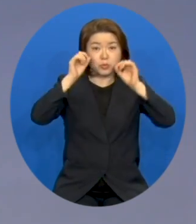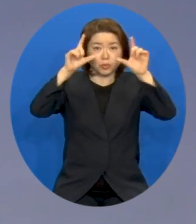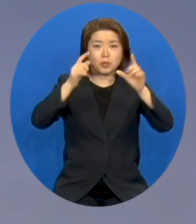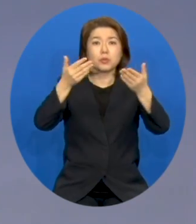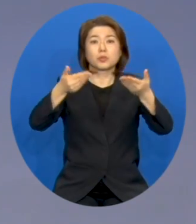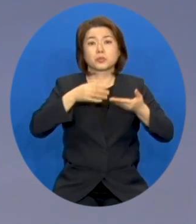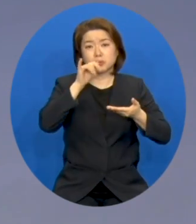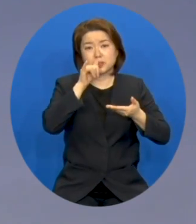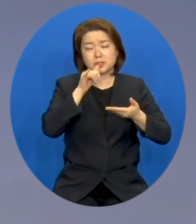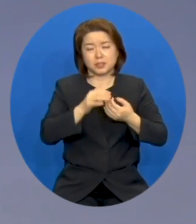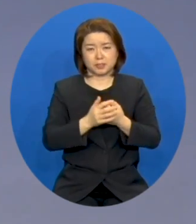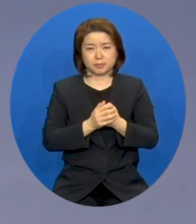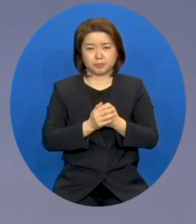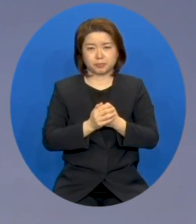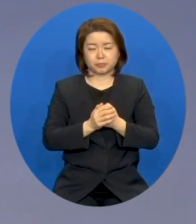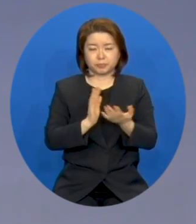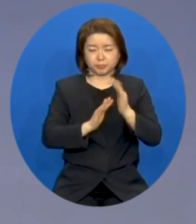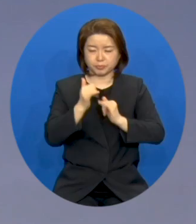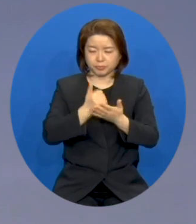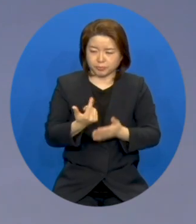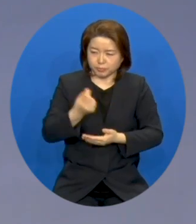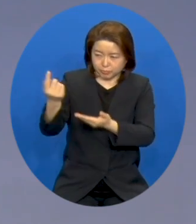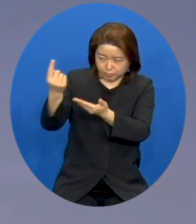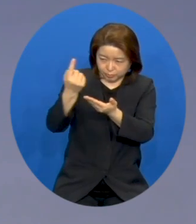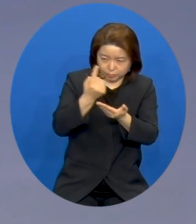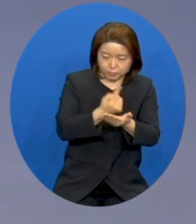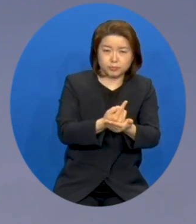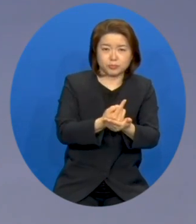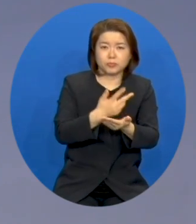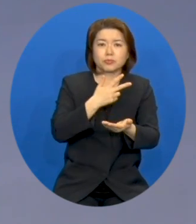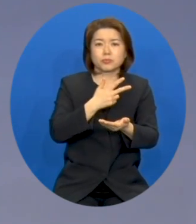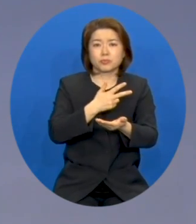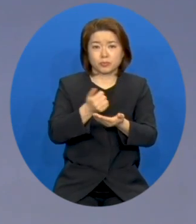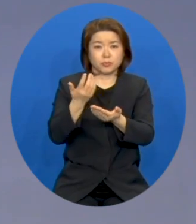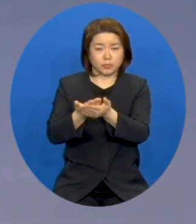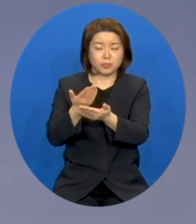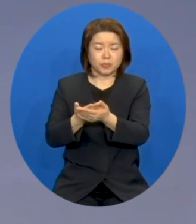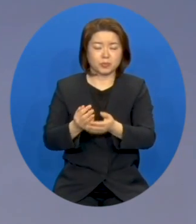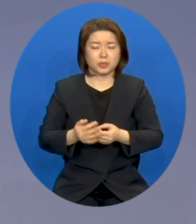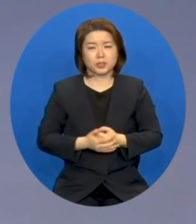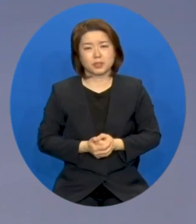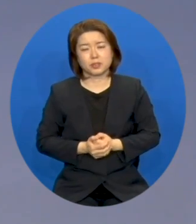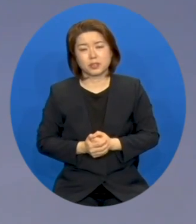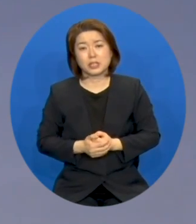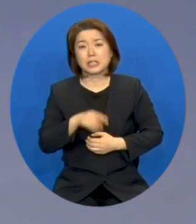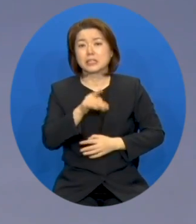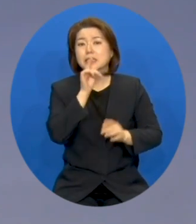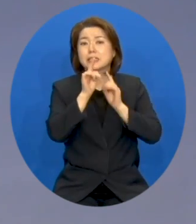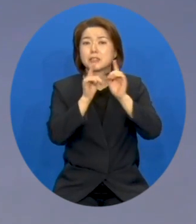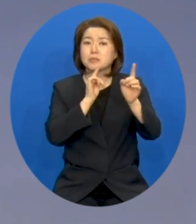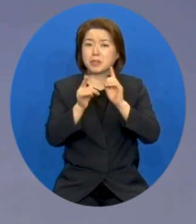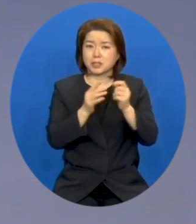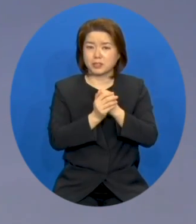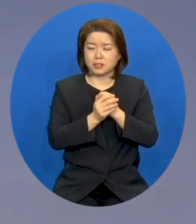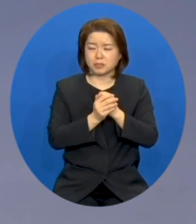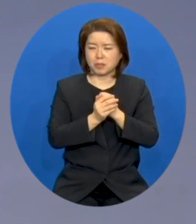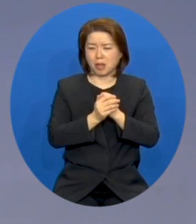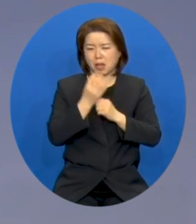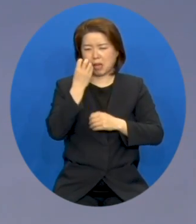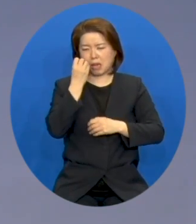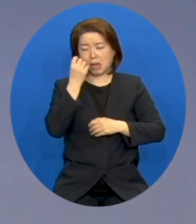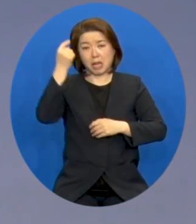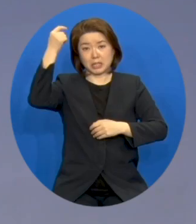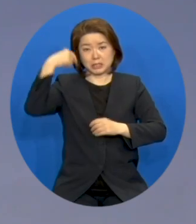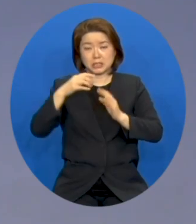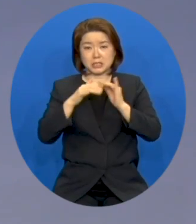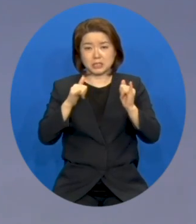있습니다. 마라나타 주님 오시옵소서. 이 말씀이 혹시 생경하게 느껴지는